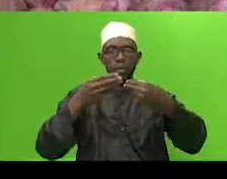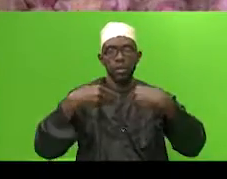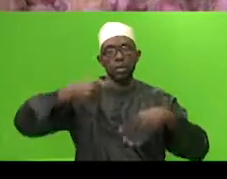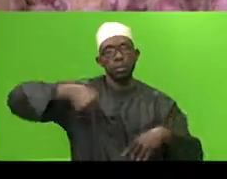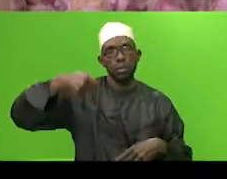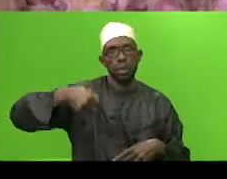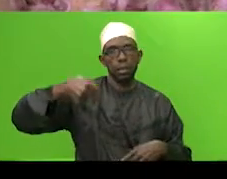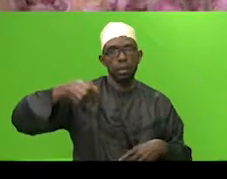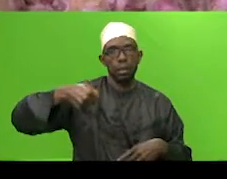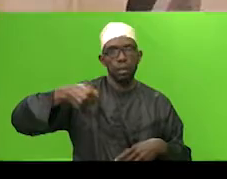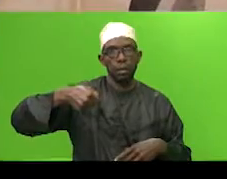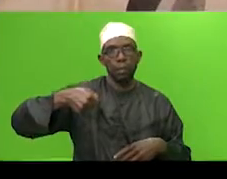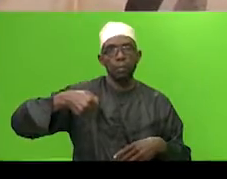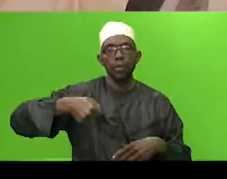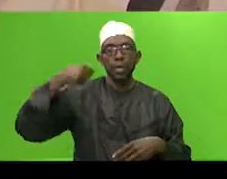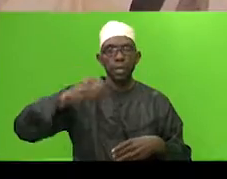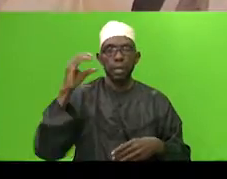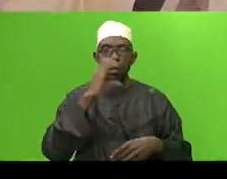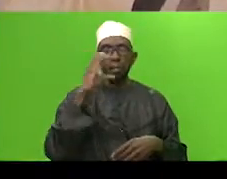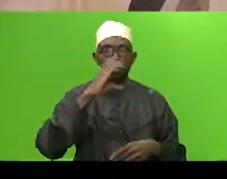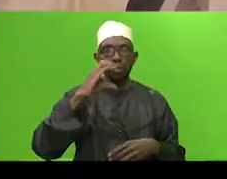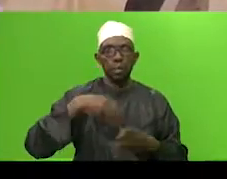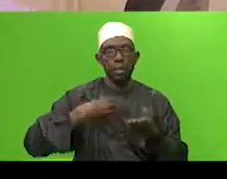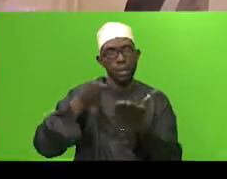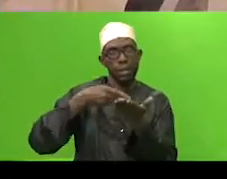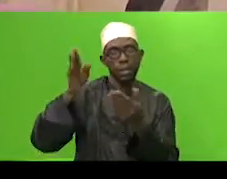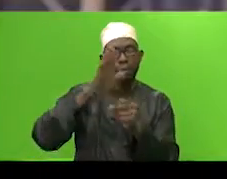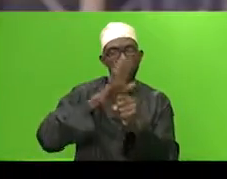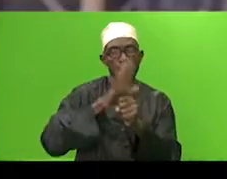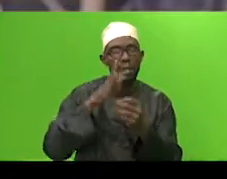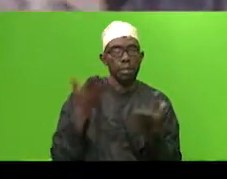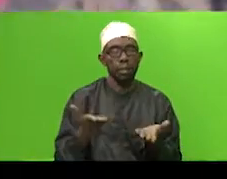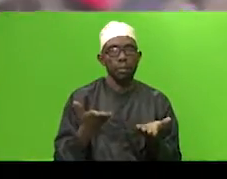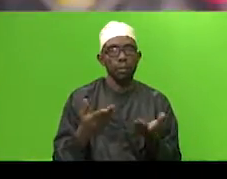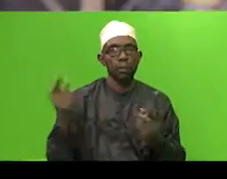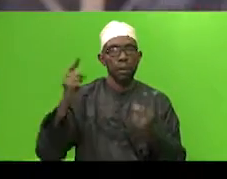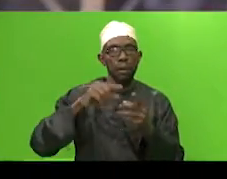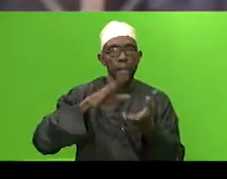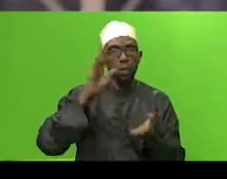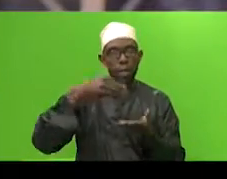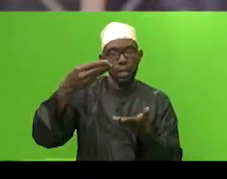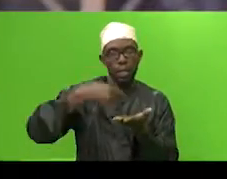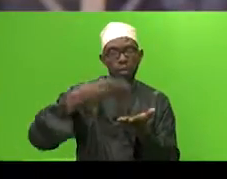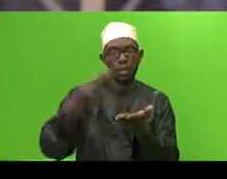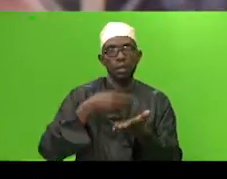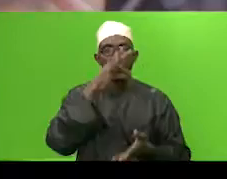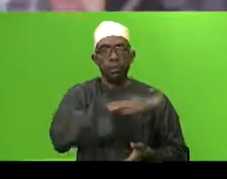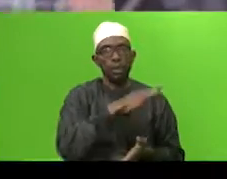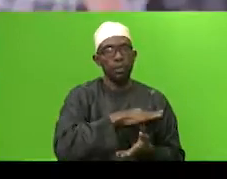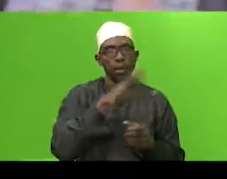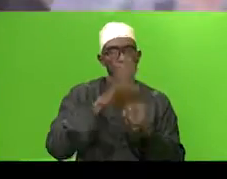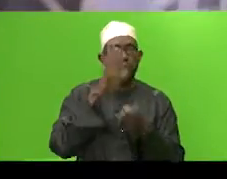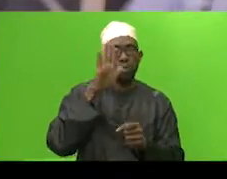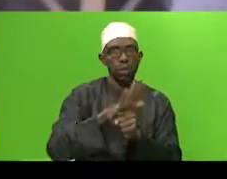ifungwe, tulikuwa tuna customer sana, tulikuwa tunauza sana sana. Ile kiwango ya pesa tulikuwa tunauza. Kwa saa